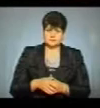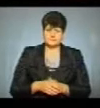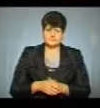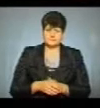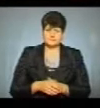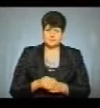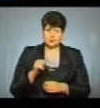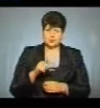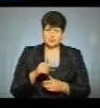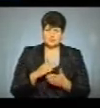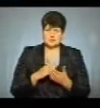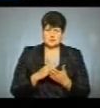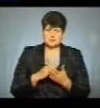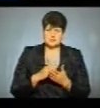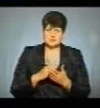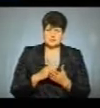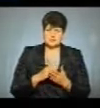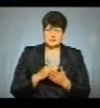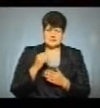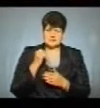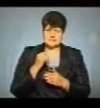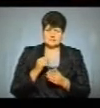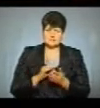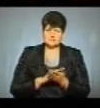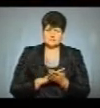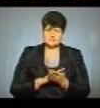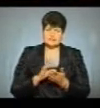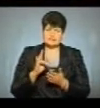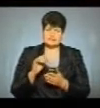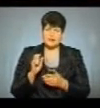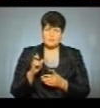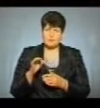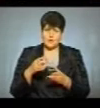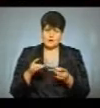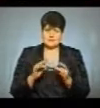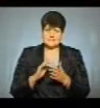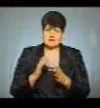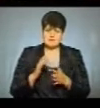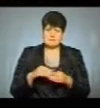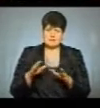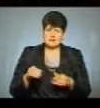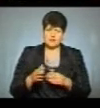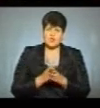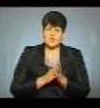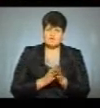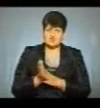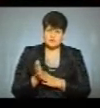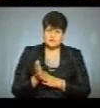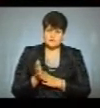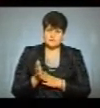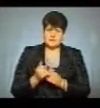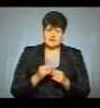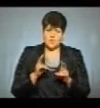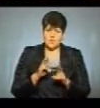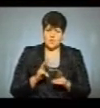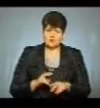нас є гінекологічні стерильні набори, де входить зеркальце, пеленочка, рукавички для